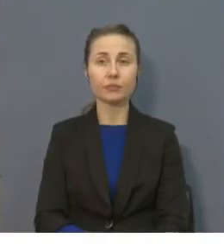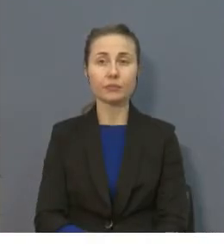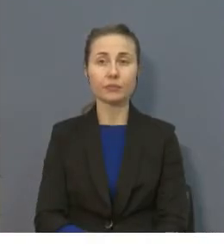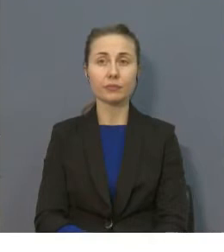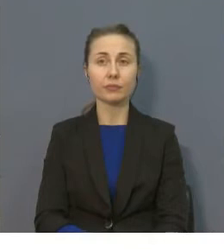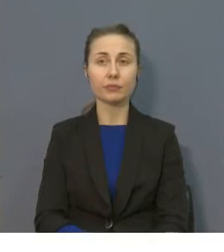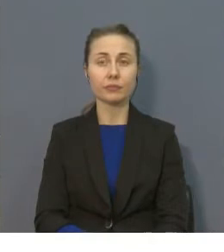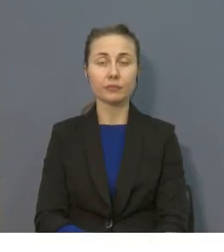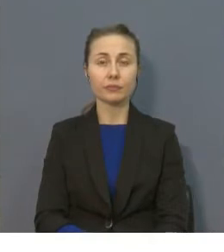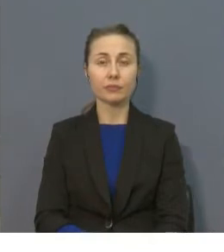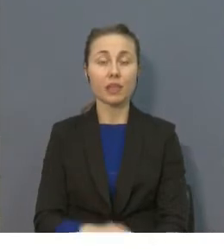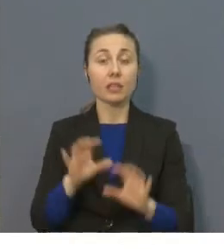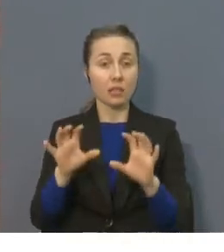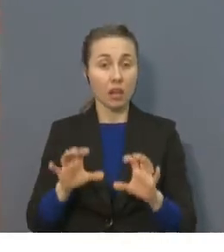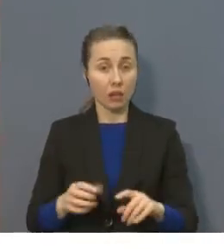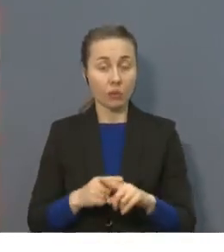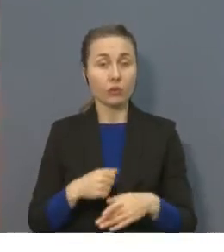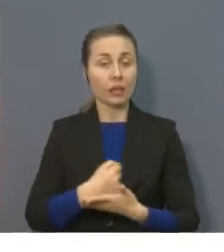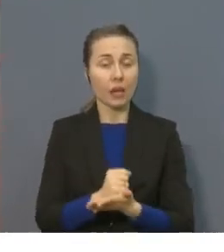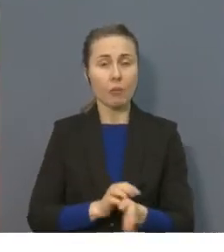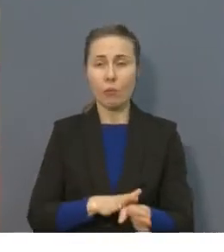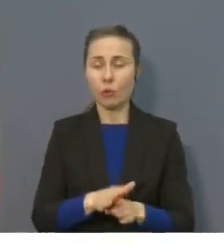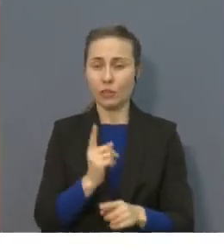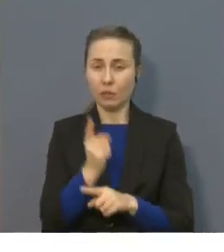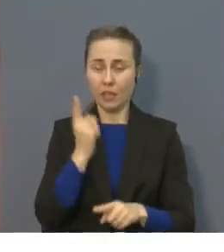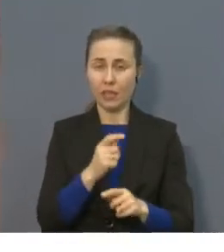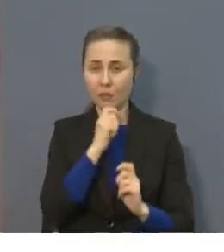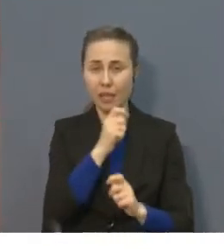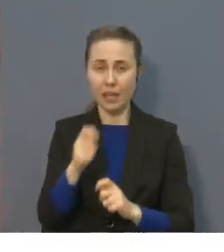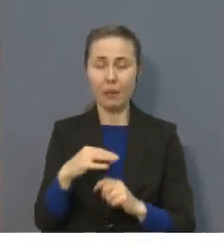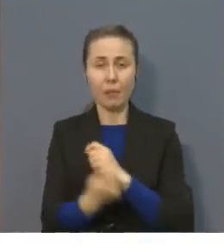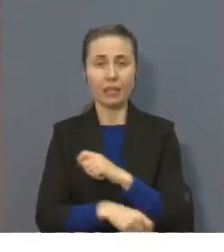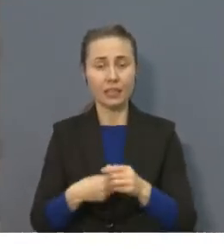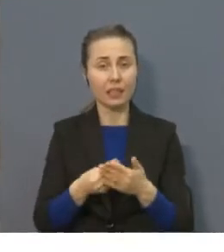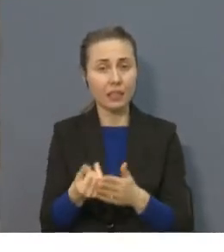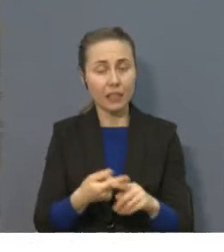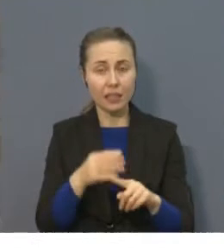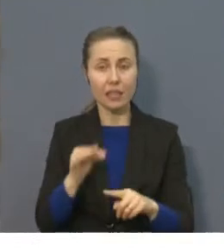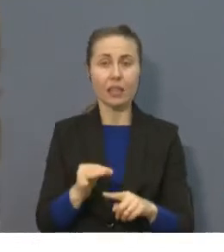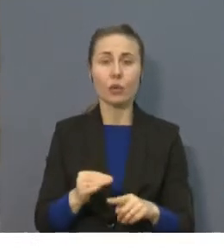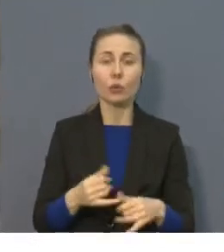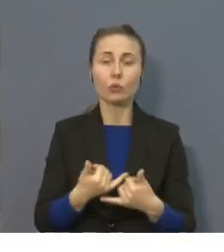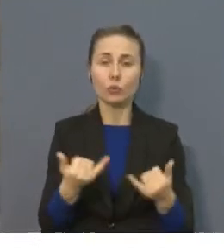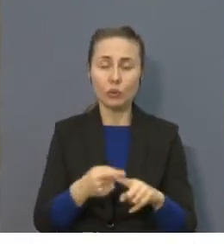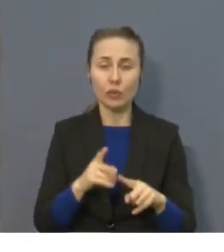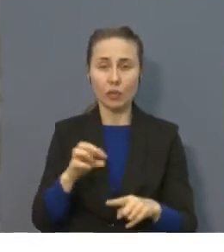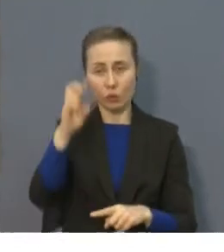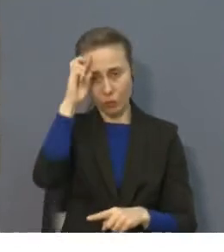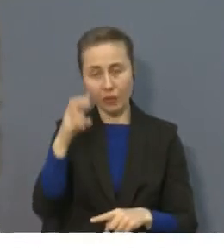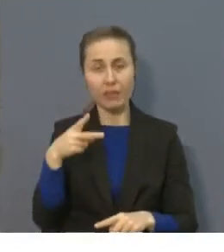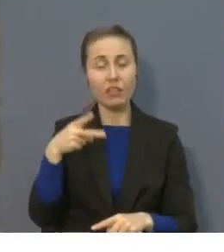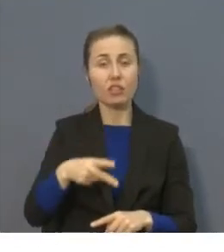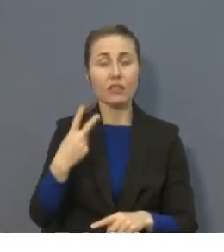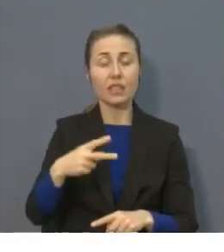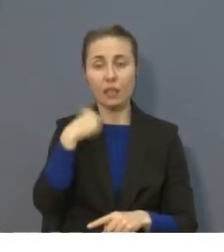Өткен жылы мемлекеттік қызметшілерге сыйлық және материалдық сыйақы алуға, сондай ақ қызмет көрсетуге тыйым салынғаны туралы заң қабылданды. Оны